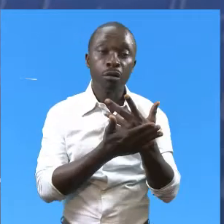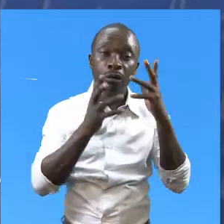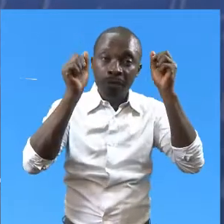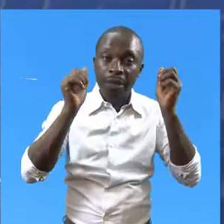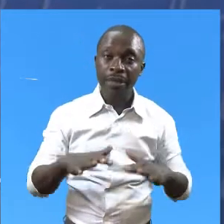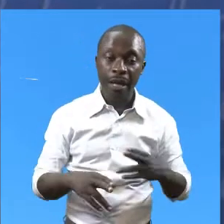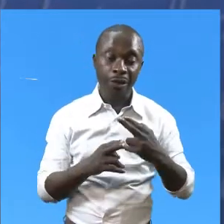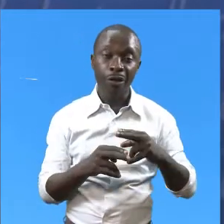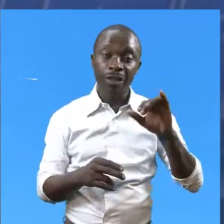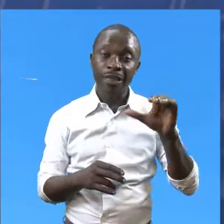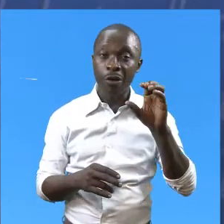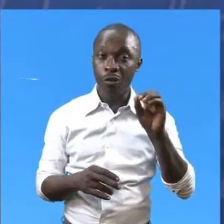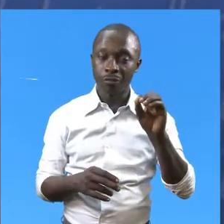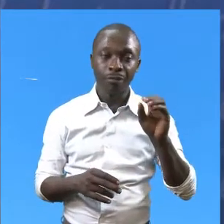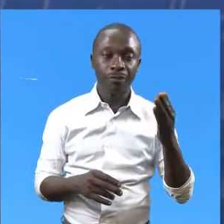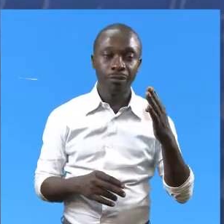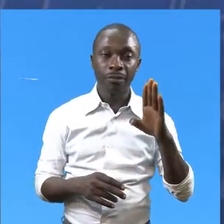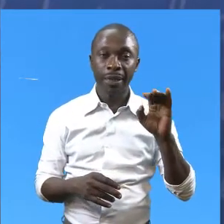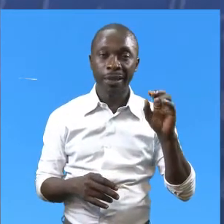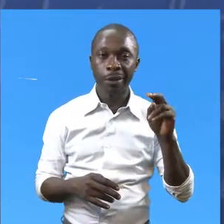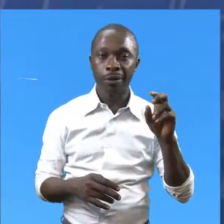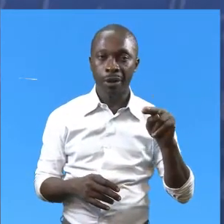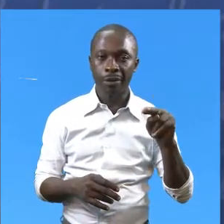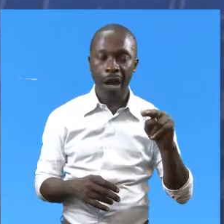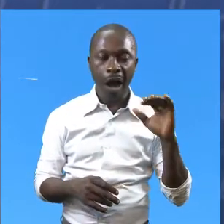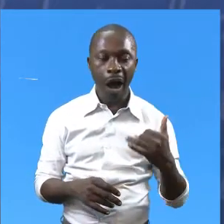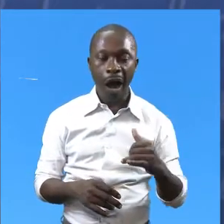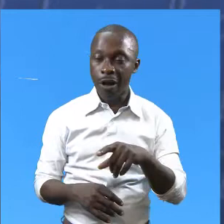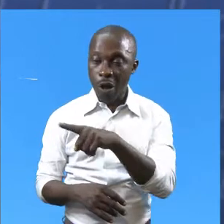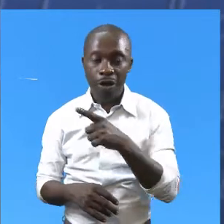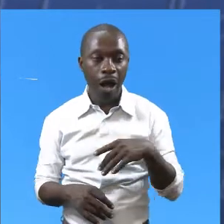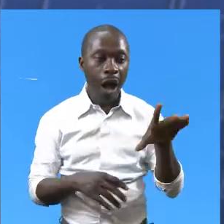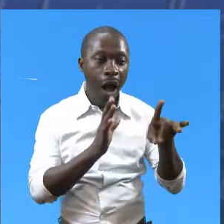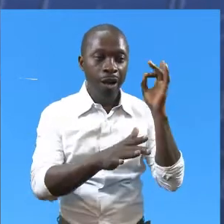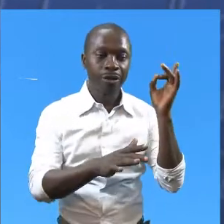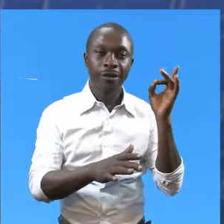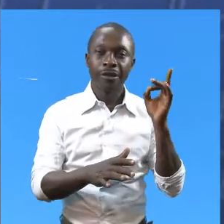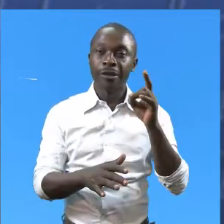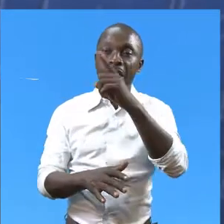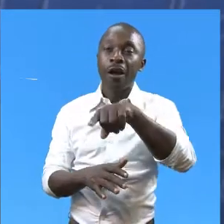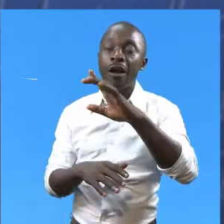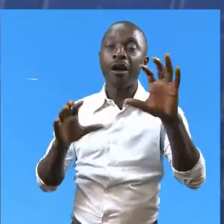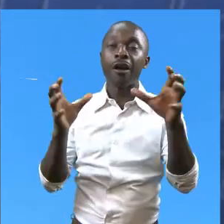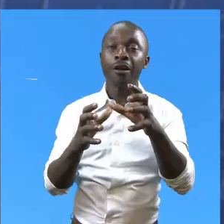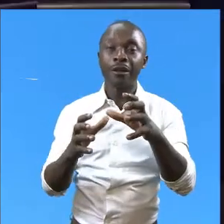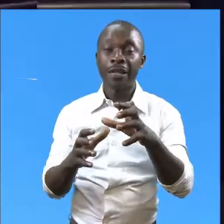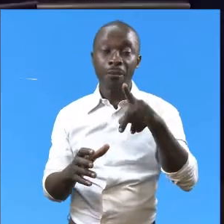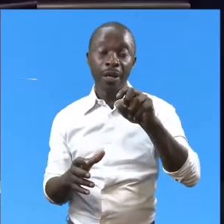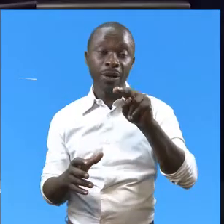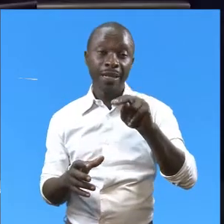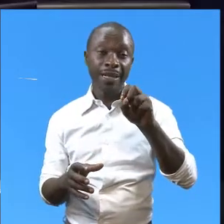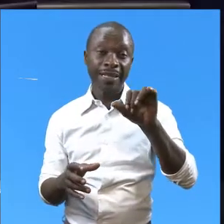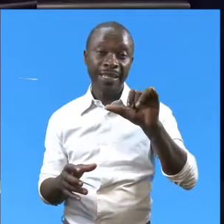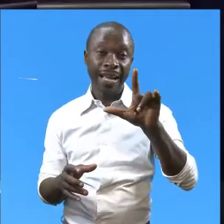7 novembre pour un premier discours post-élection présidentielle. Le candidat démocrate a été déclaré vainqueur dans l'état décisif